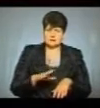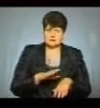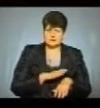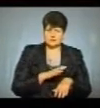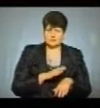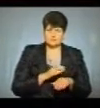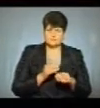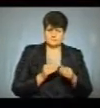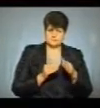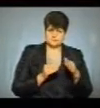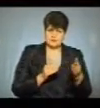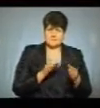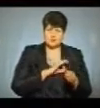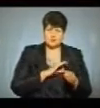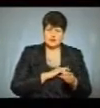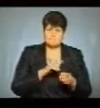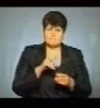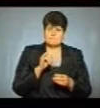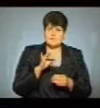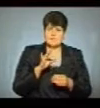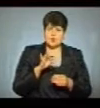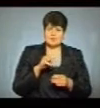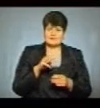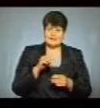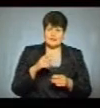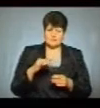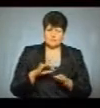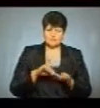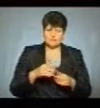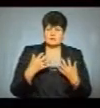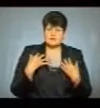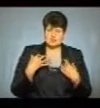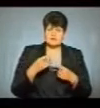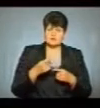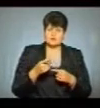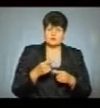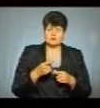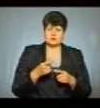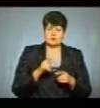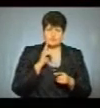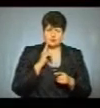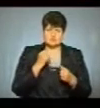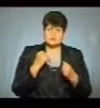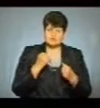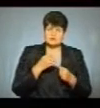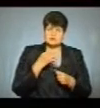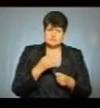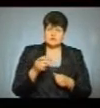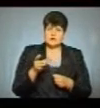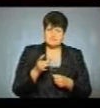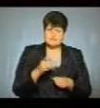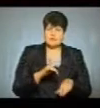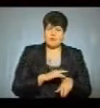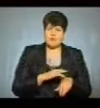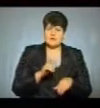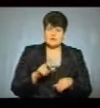за воротами, використовували піротехніку. Згодом начальник Тернопільського міського управління молоді і спорту Микола Круть заявив, що рівненські